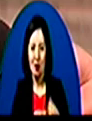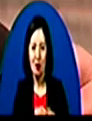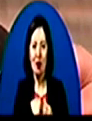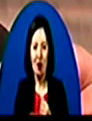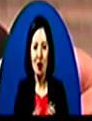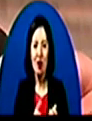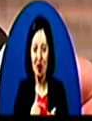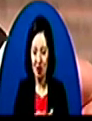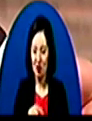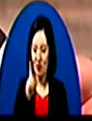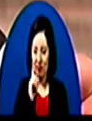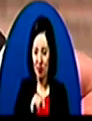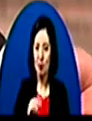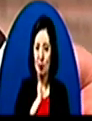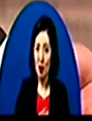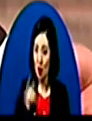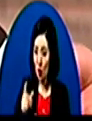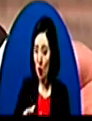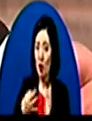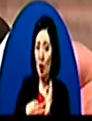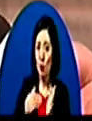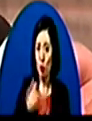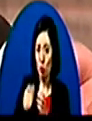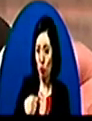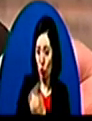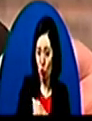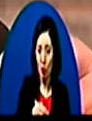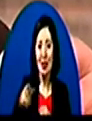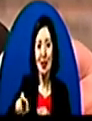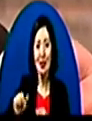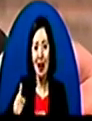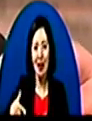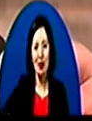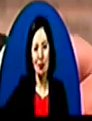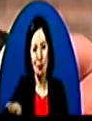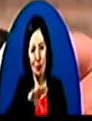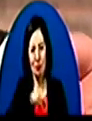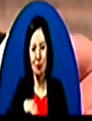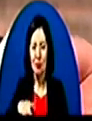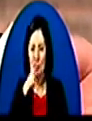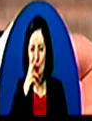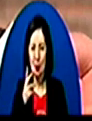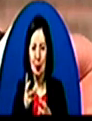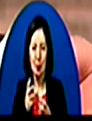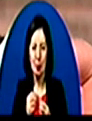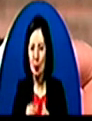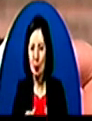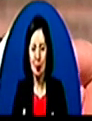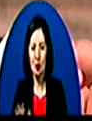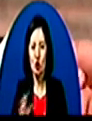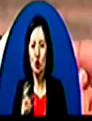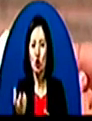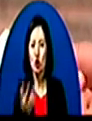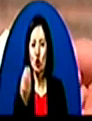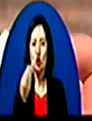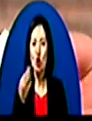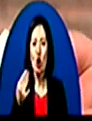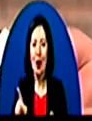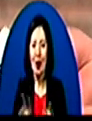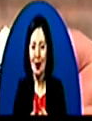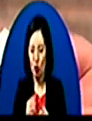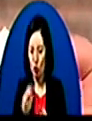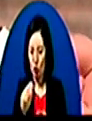байгаа юм байна. Хэрвээ тэгэх юм бол ямар ч байсан тэр лагийг нэг тийм нэг нунтаг шороо шиг тийм л хэмжээнд аваач нь гэдэг